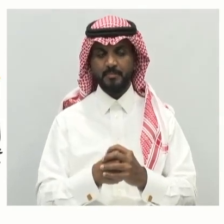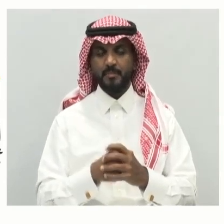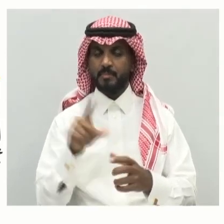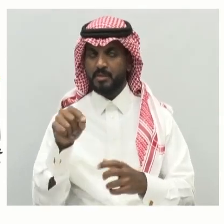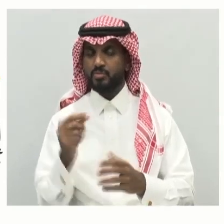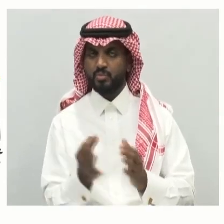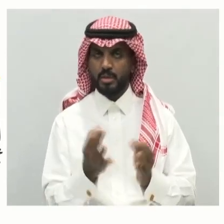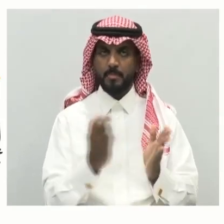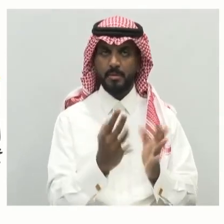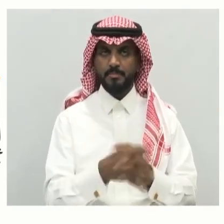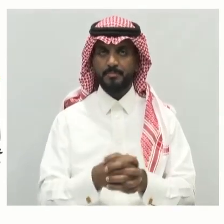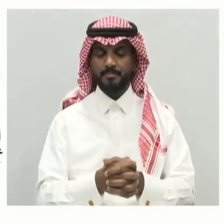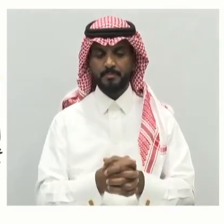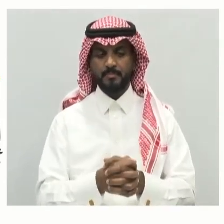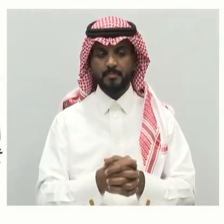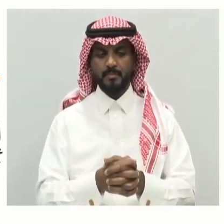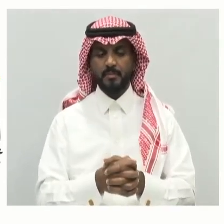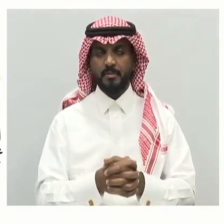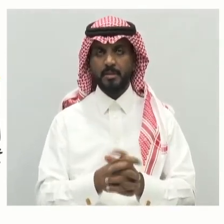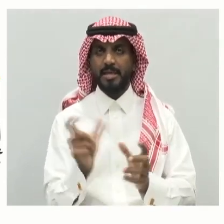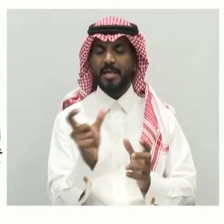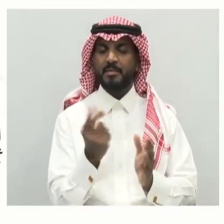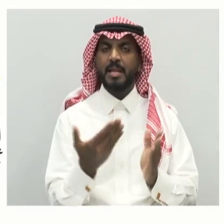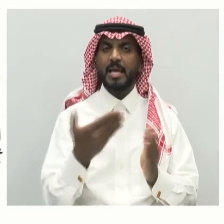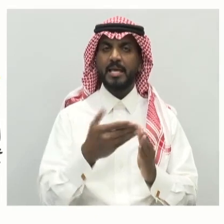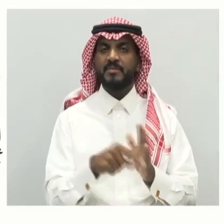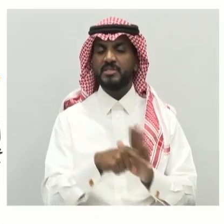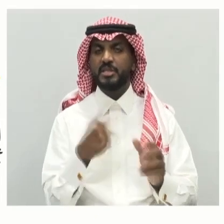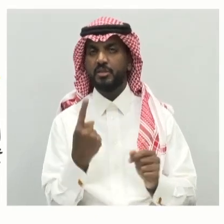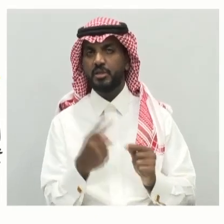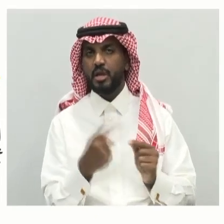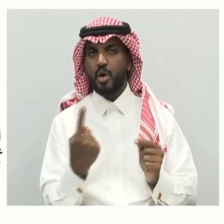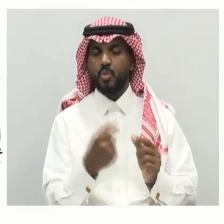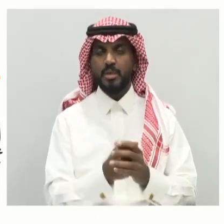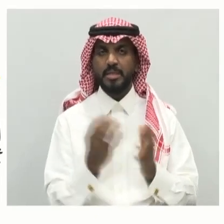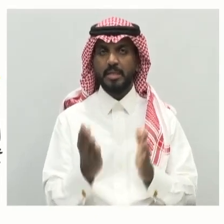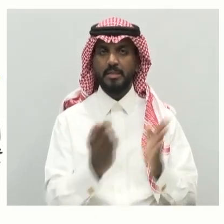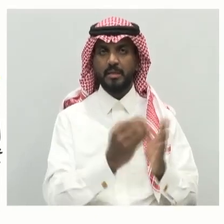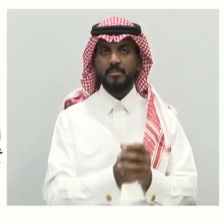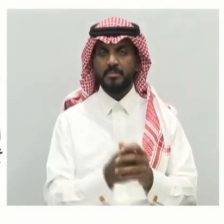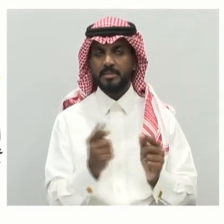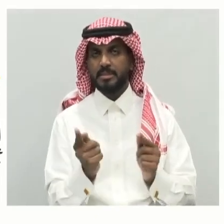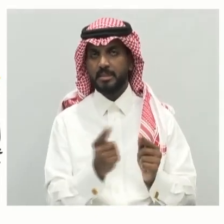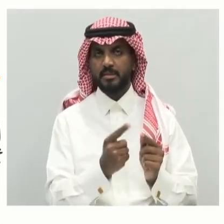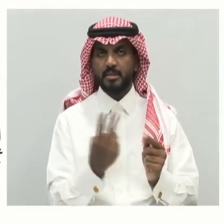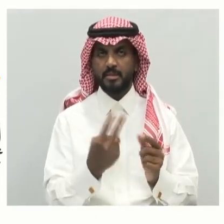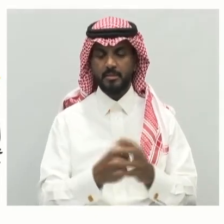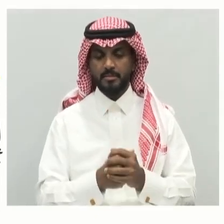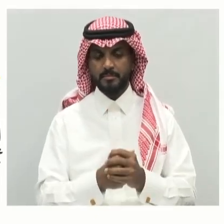احسنتم وبارك الله فيكم نكمل الكلمه الاخيره في السطر الاول ثم ننتقل الى السطر الثاني